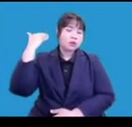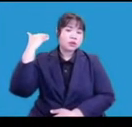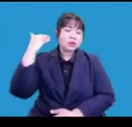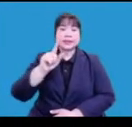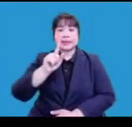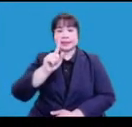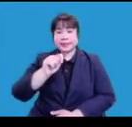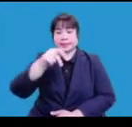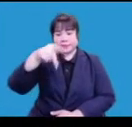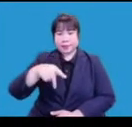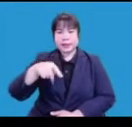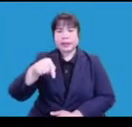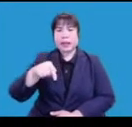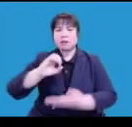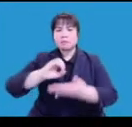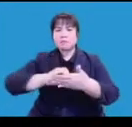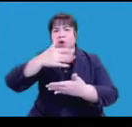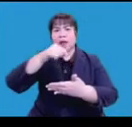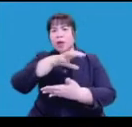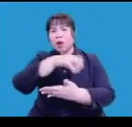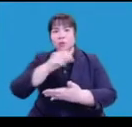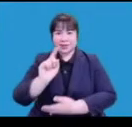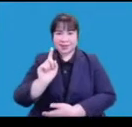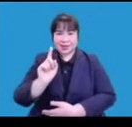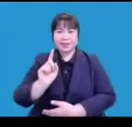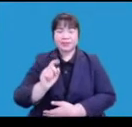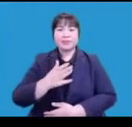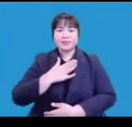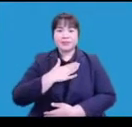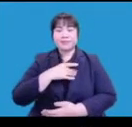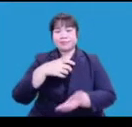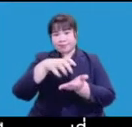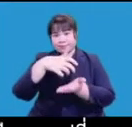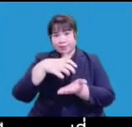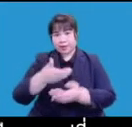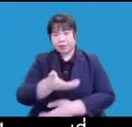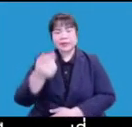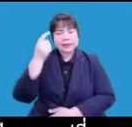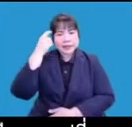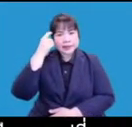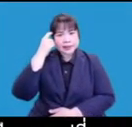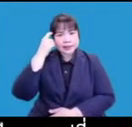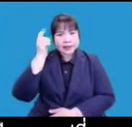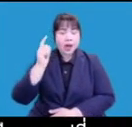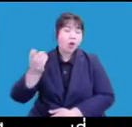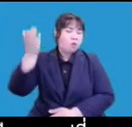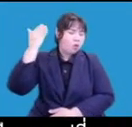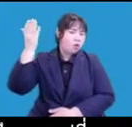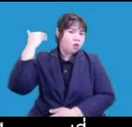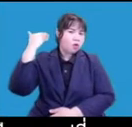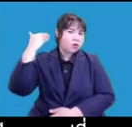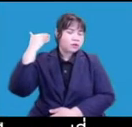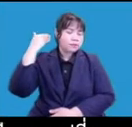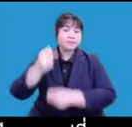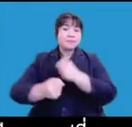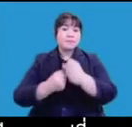เนี่ยเราเริ่มถือกำเนิดจากอะไรนะครับสิ่งที่ผมอยากจะเรียนทุกท่านก่อนนะครับให้นึกถึงในอดีตสักประมาณสักเอาแค่5ปี